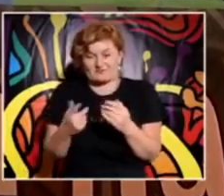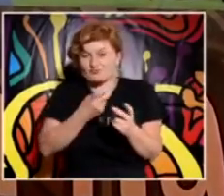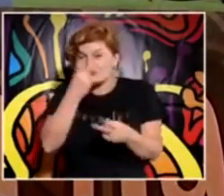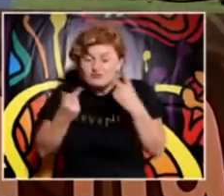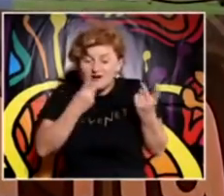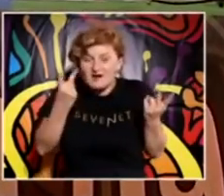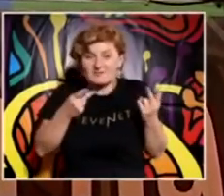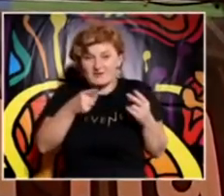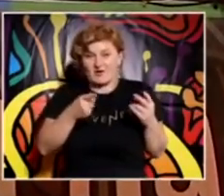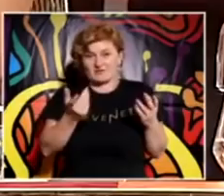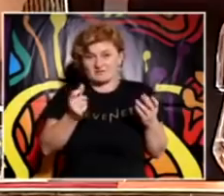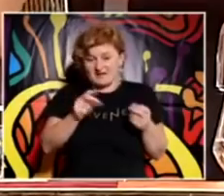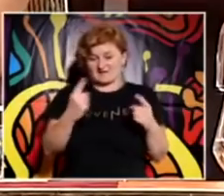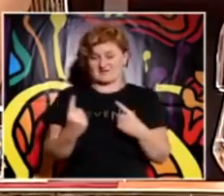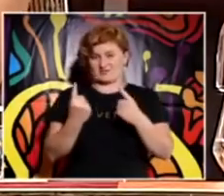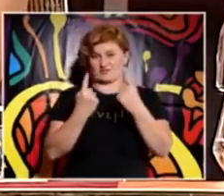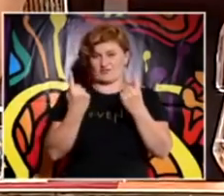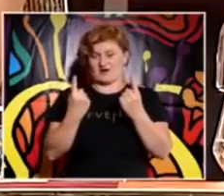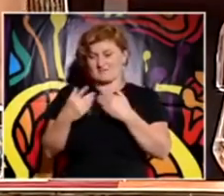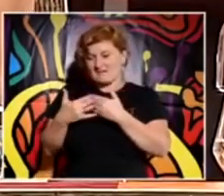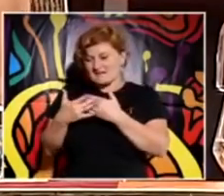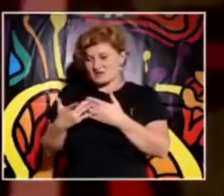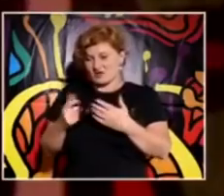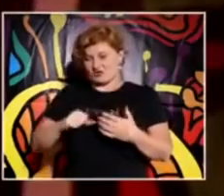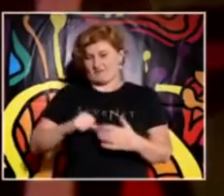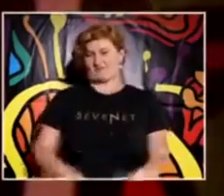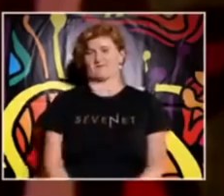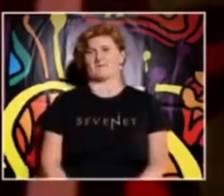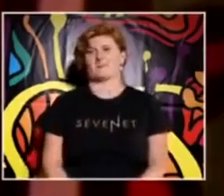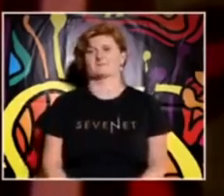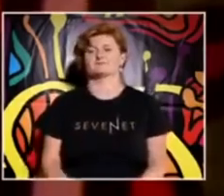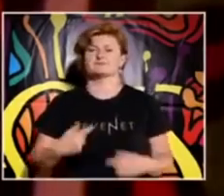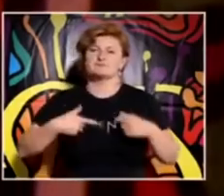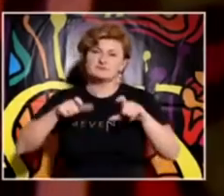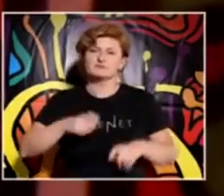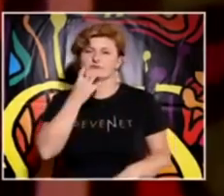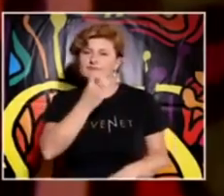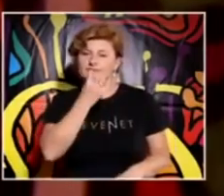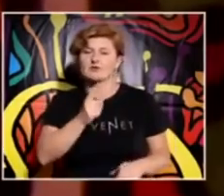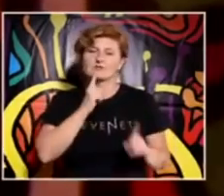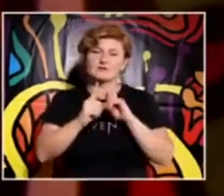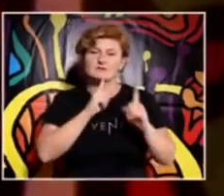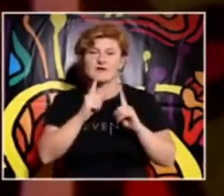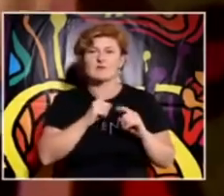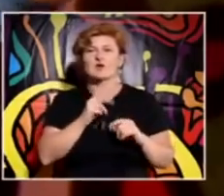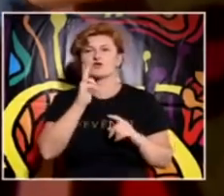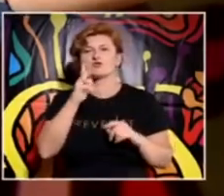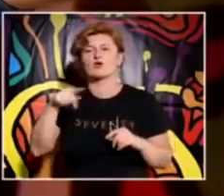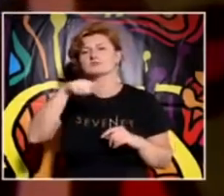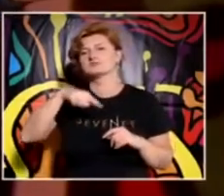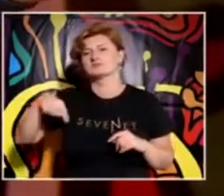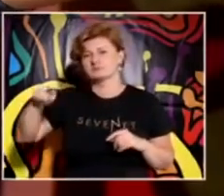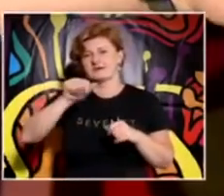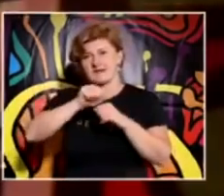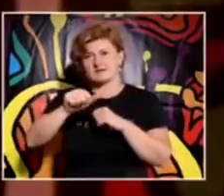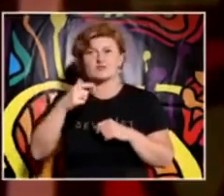szukajmy takich okoliczności obok siebie. Kochani, siedzimy, rozmawiamy, wciągniemy was w tą rozmowę teraz. Czy jest ktoś z was, słuchając